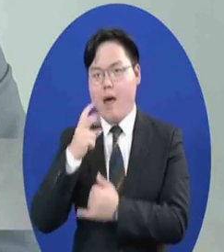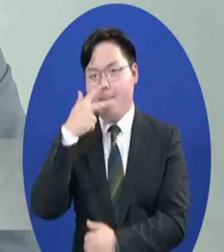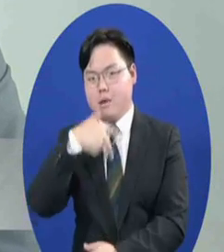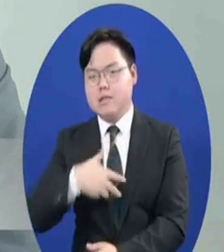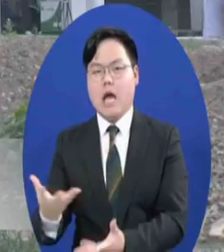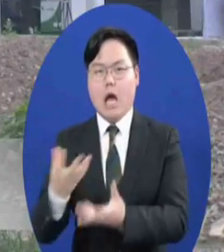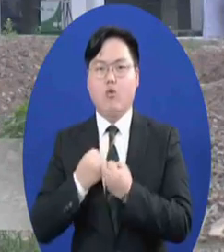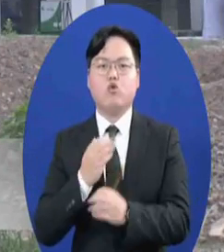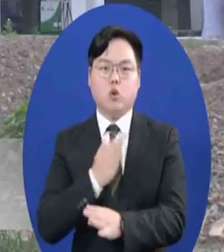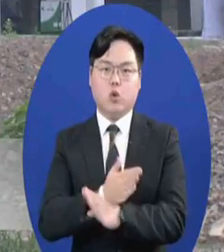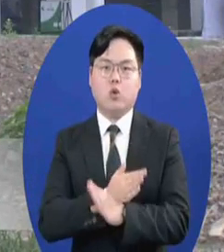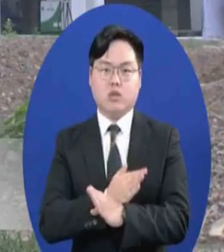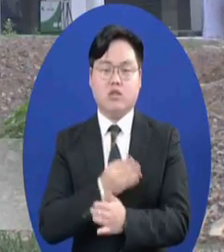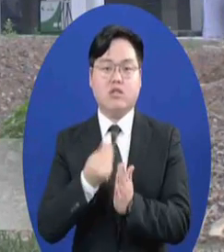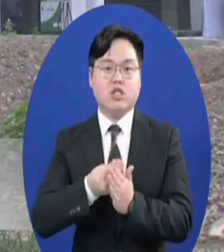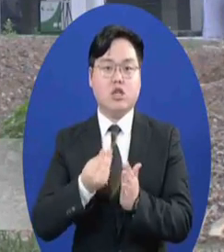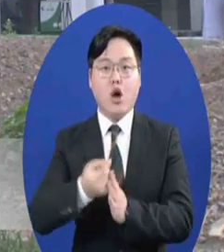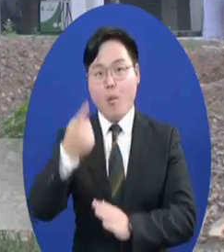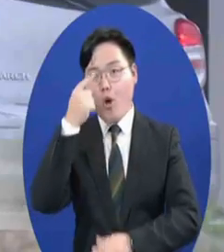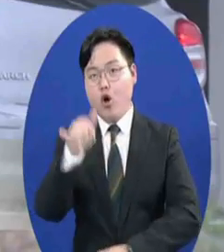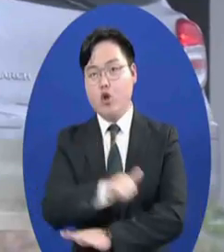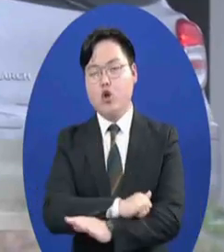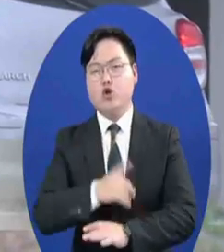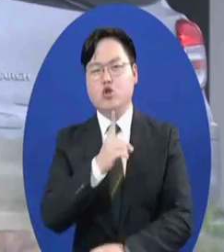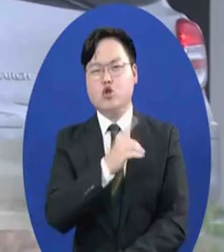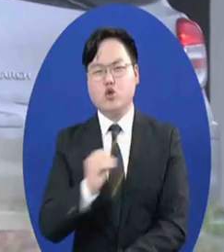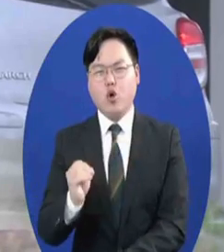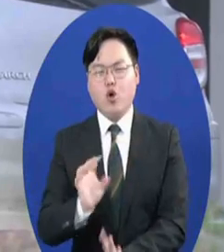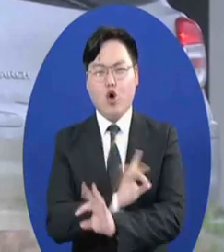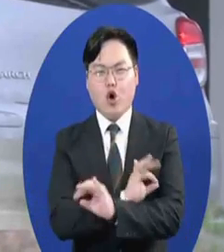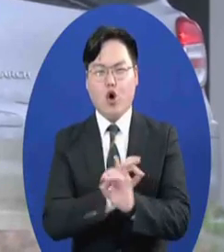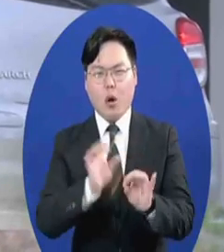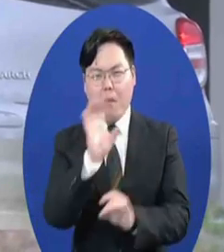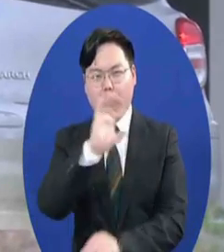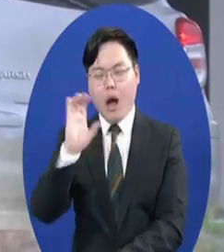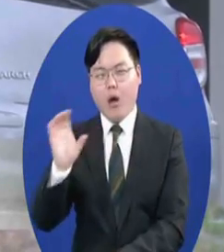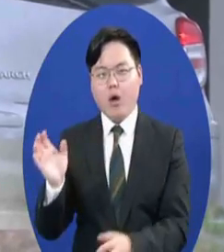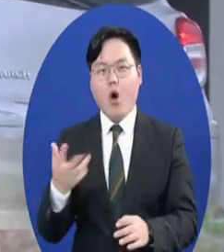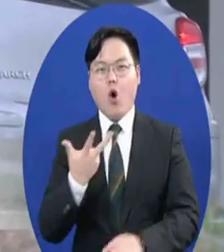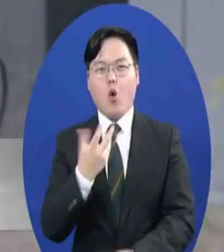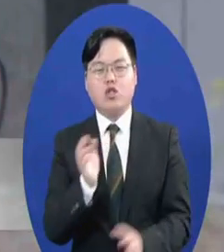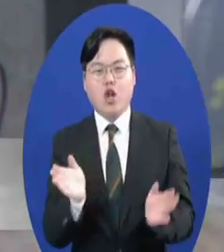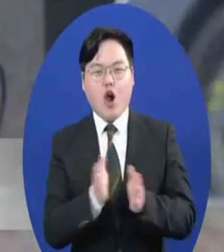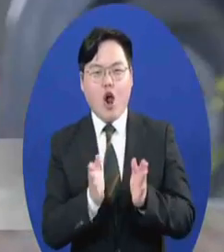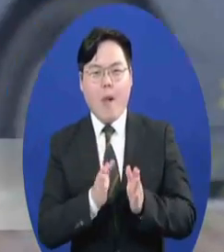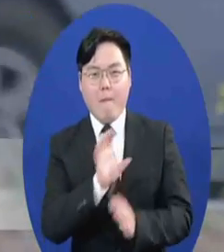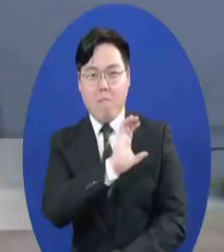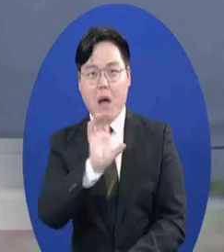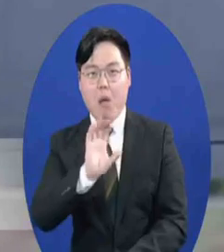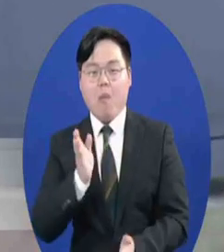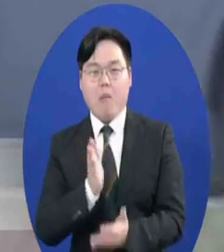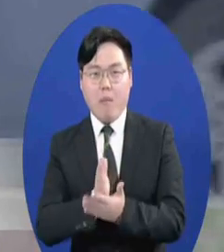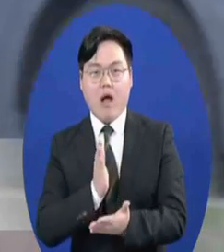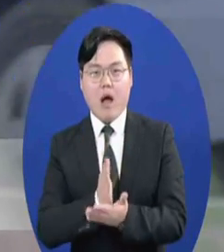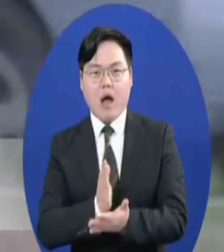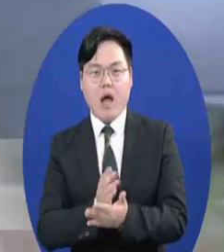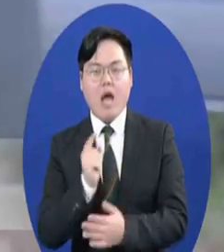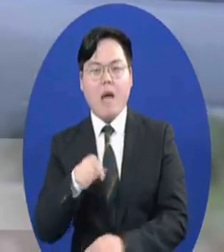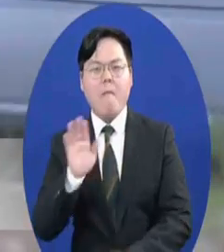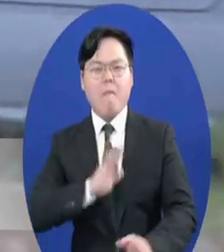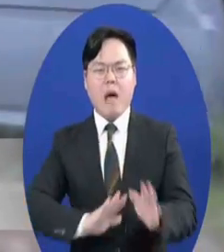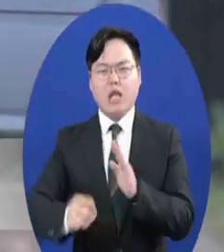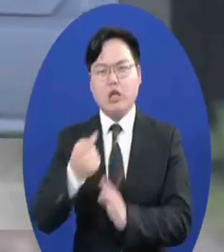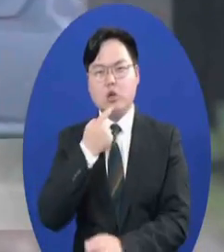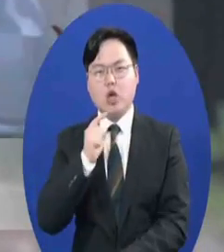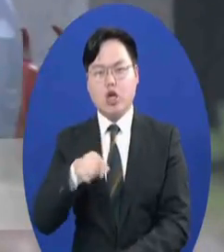бол татаа авалтыг бол хийсэн. Монголд өнөөдөр 100 гаруй шатхуун импортлогч, 30 гаруй жижиглэнгийн худалдаа эрхлэгч компани байна. Тэдний үүсгэсэн